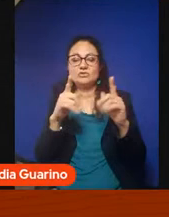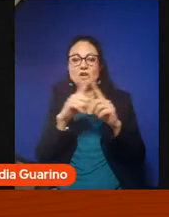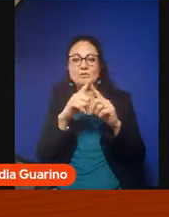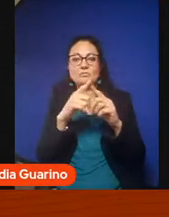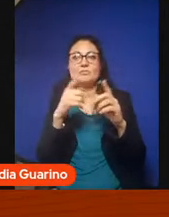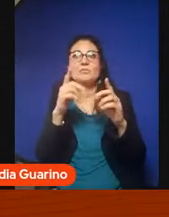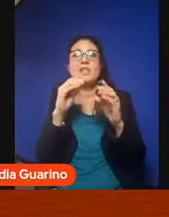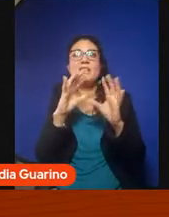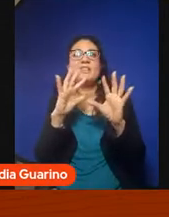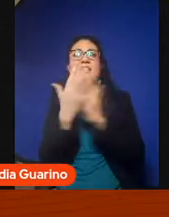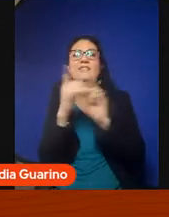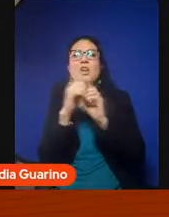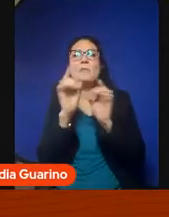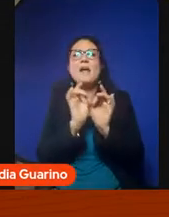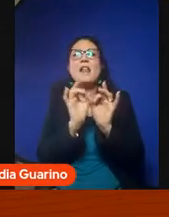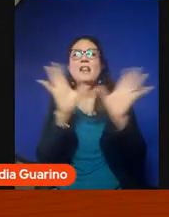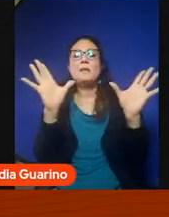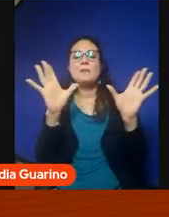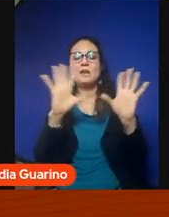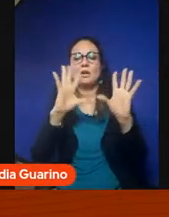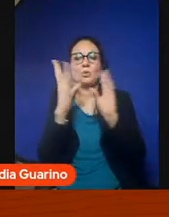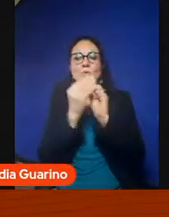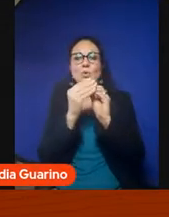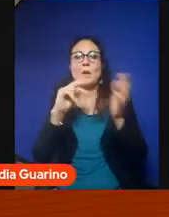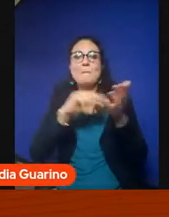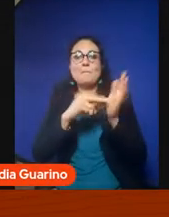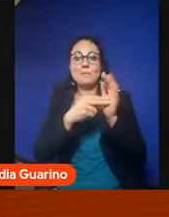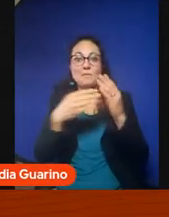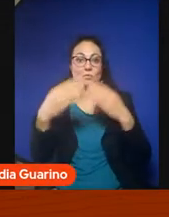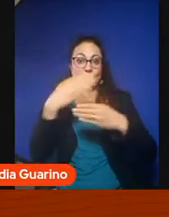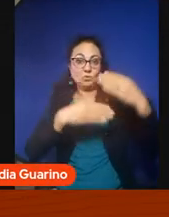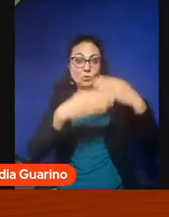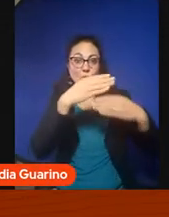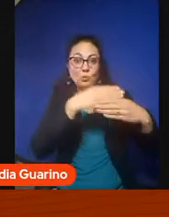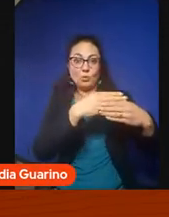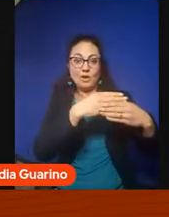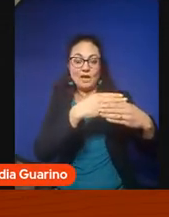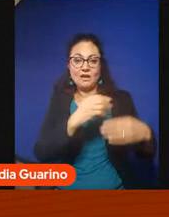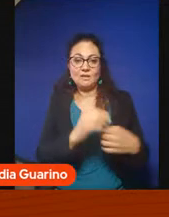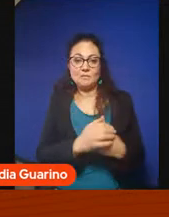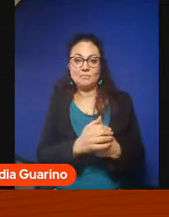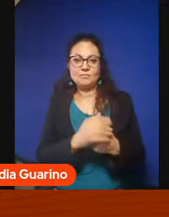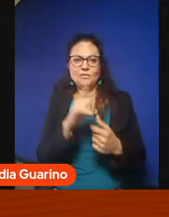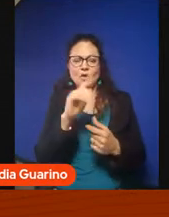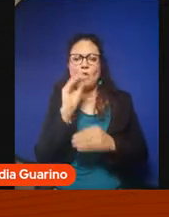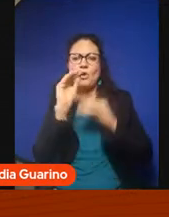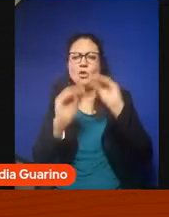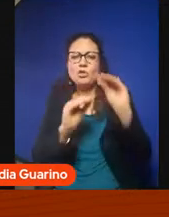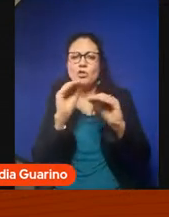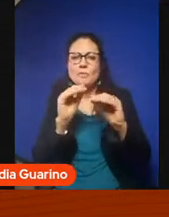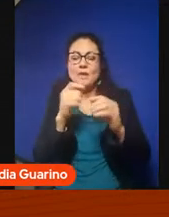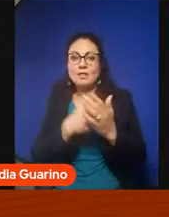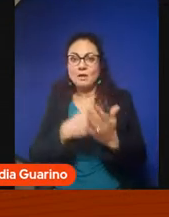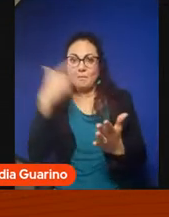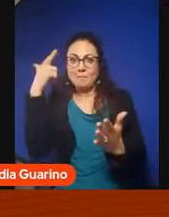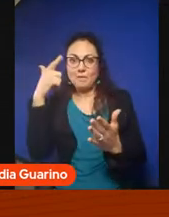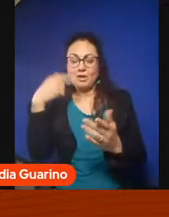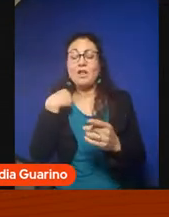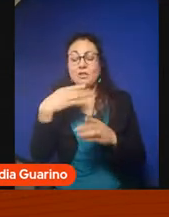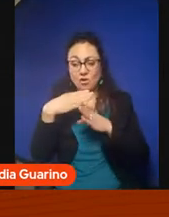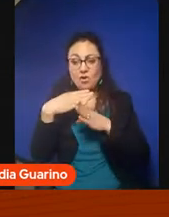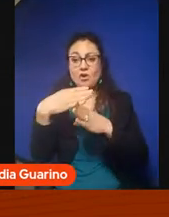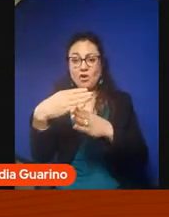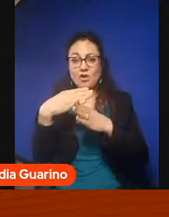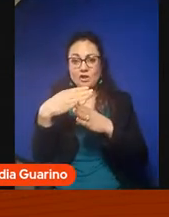la gravità del problema strutturale. La domanda fondamentale, e condivido totalmente